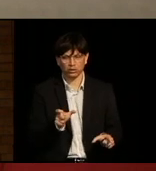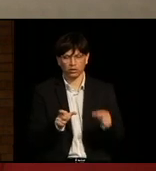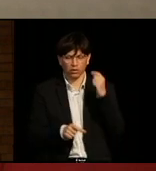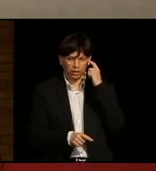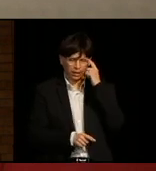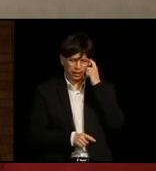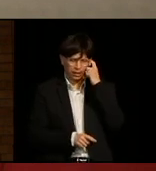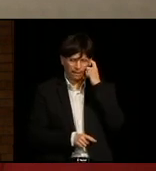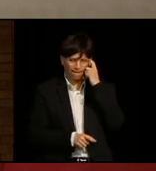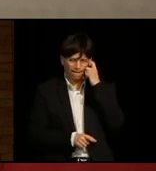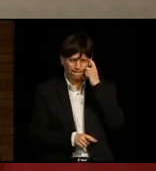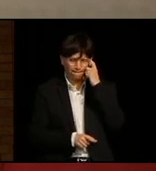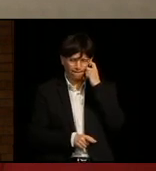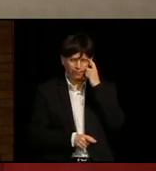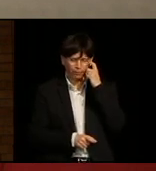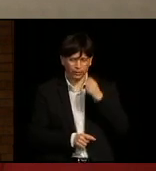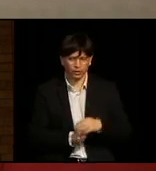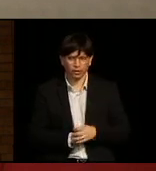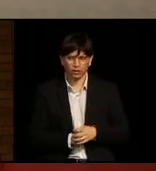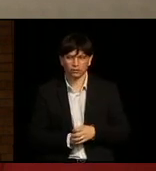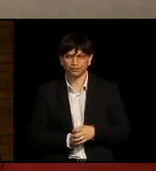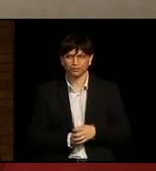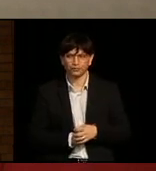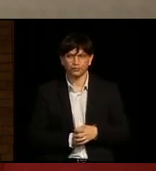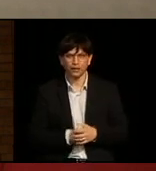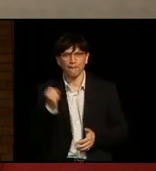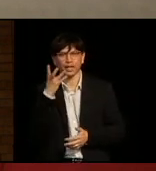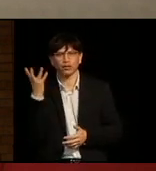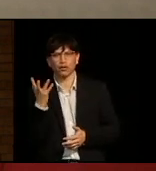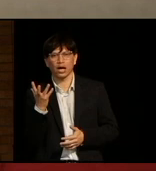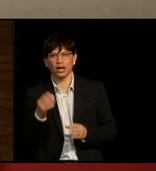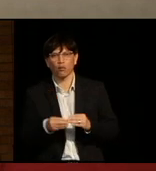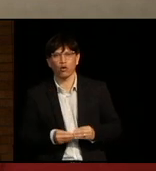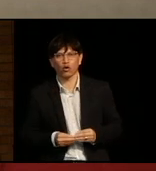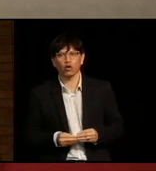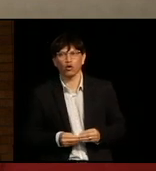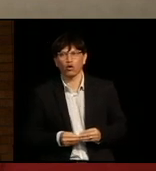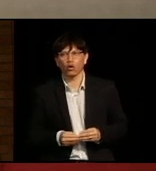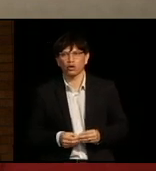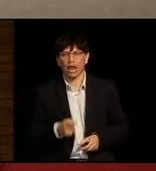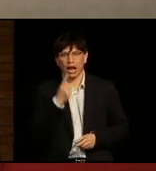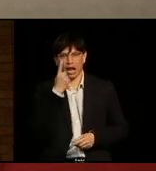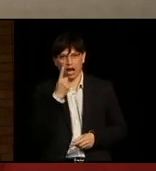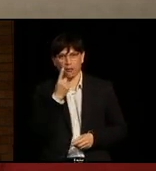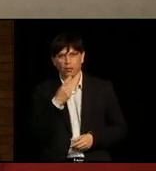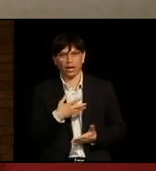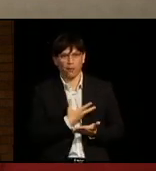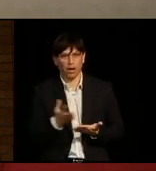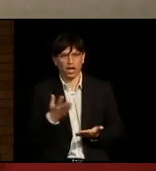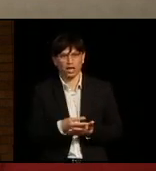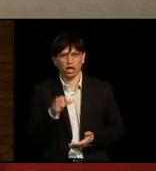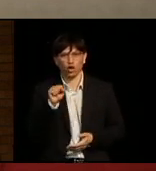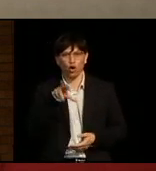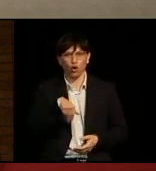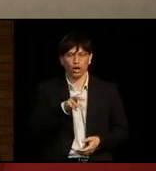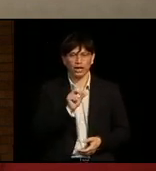della partecipazione Attiva è stato toccato in particolar modo nella prima parte dell'intervento di don Andrea